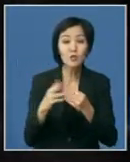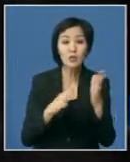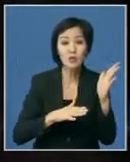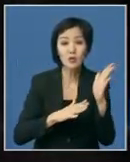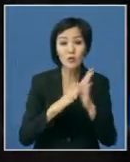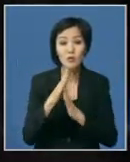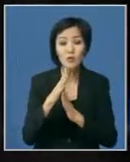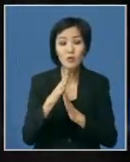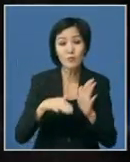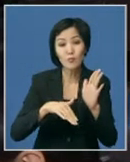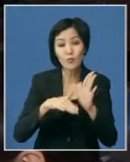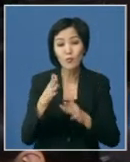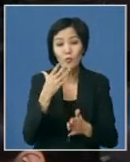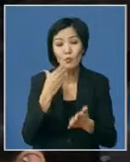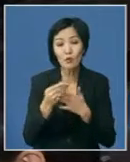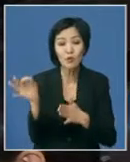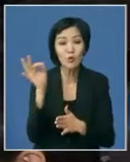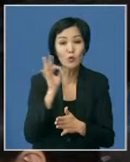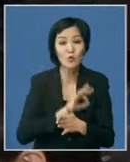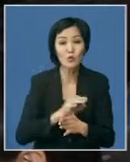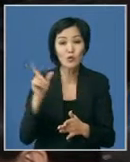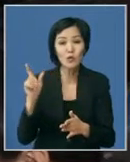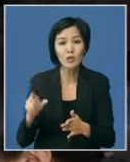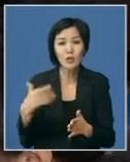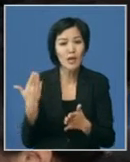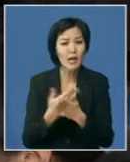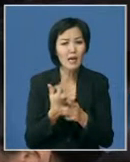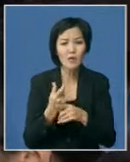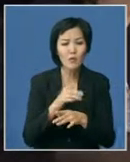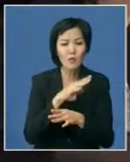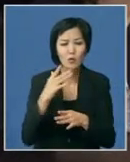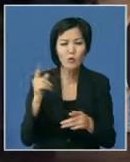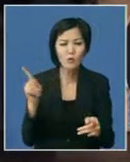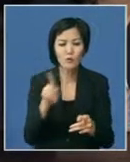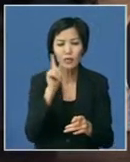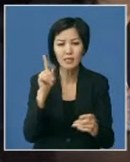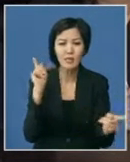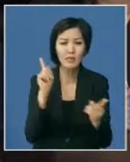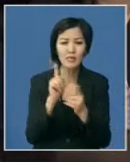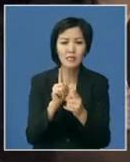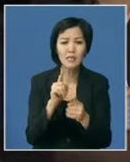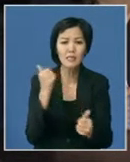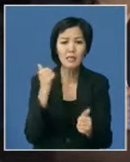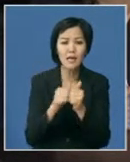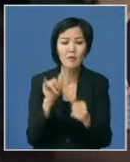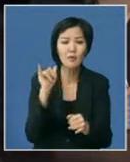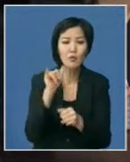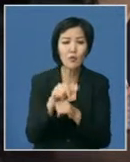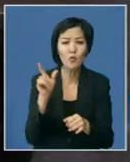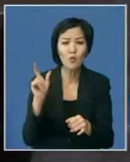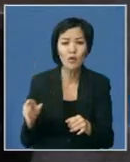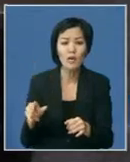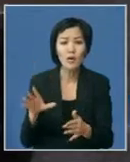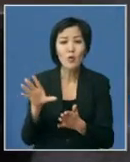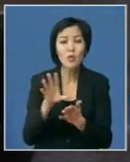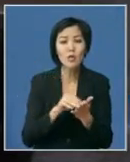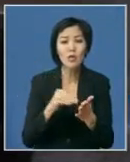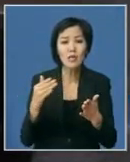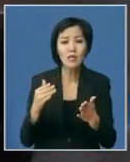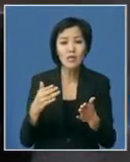өркендеуіне өзіндік үлес қосқан тұлға туралы айтар әңгіме көп. Жастармен кездесуге келген әрбір қонақ Бәтима апайдың өнегелі өмірі мен